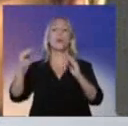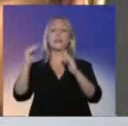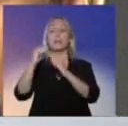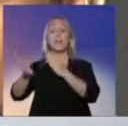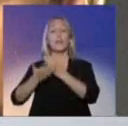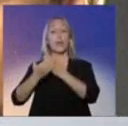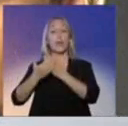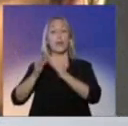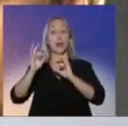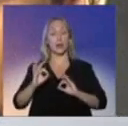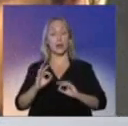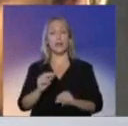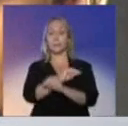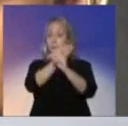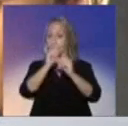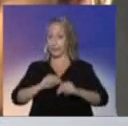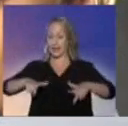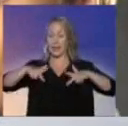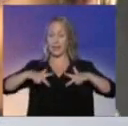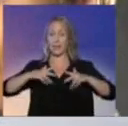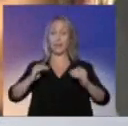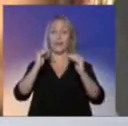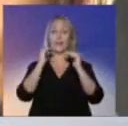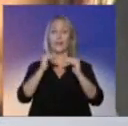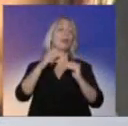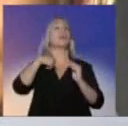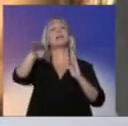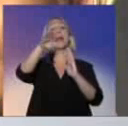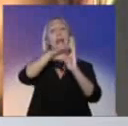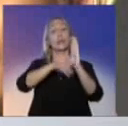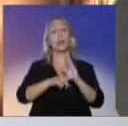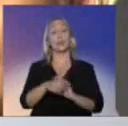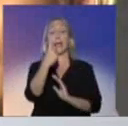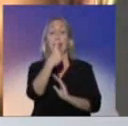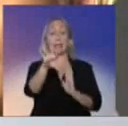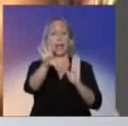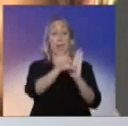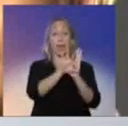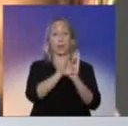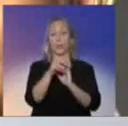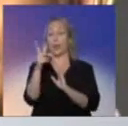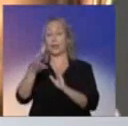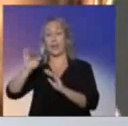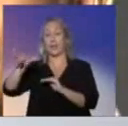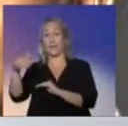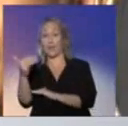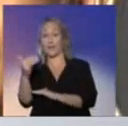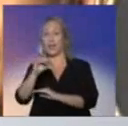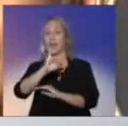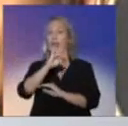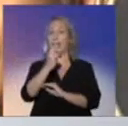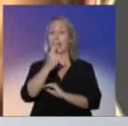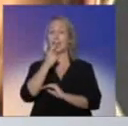εν τέλει, η κυβέρνησή σας θα διατηρήσει τον κανόνα της μίας πρόσληψης για κάθε μία αποχώρηση ή θα επαναφέρει τον